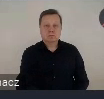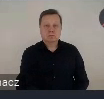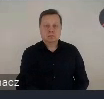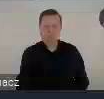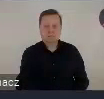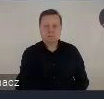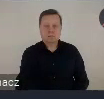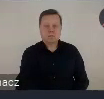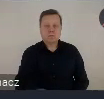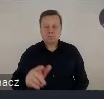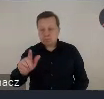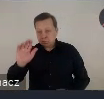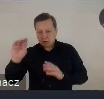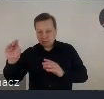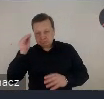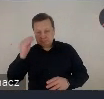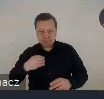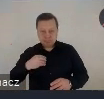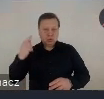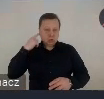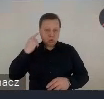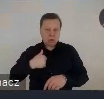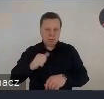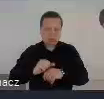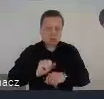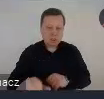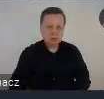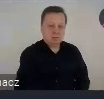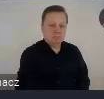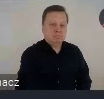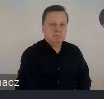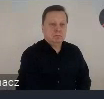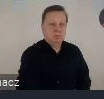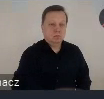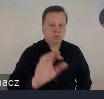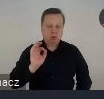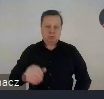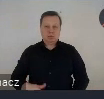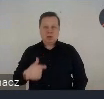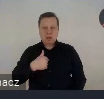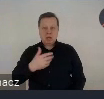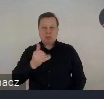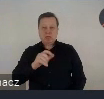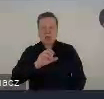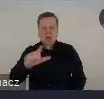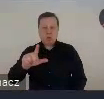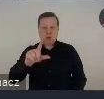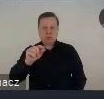Dobrze, otrzymuję informację, że słychać. W takim razie ja nazywam się Michał